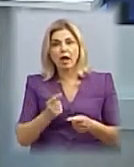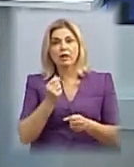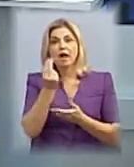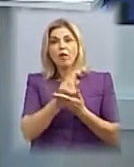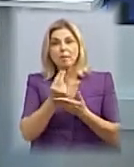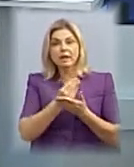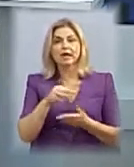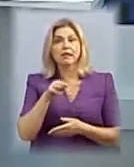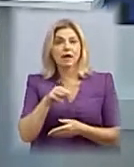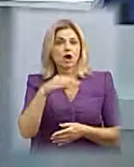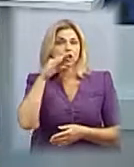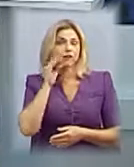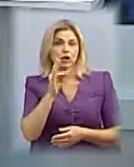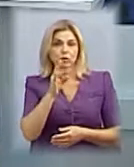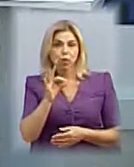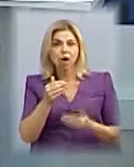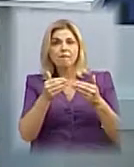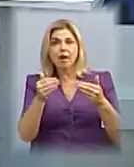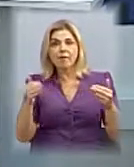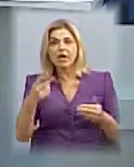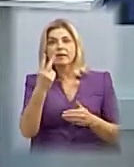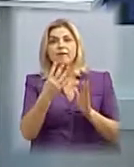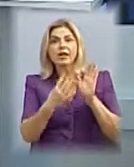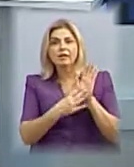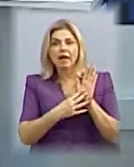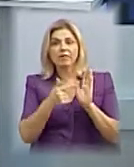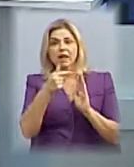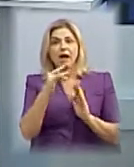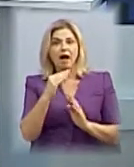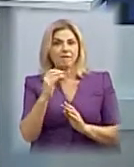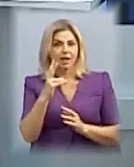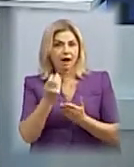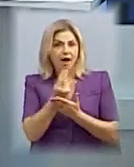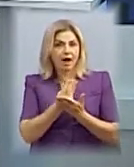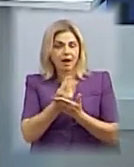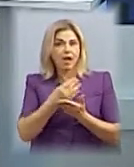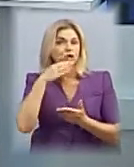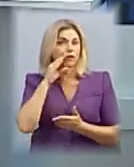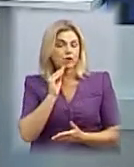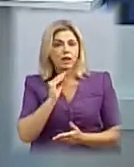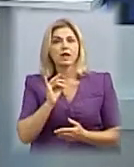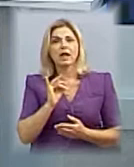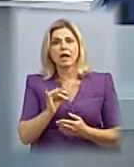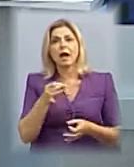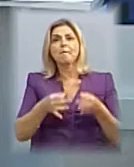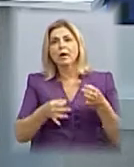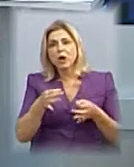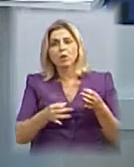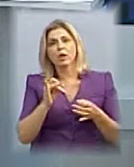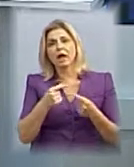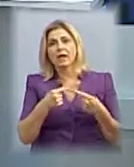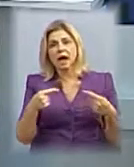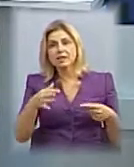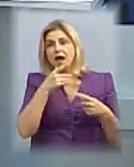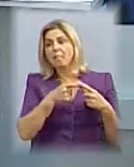Шевченка. Експозиція складається із 29 графік митця. Презентовані пейзажі та портрети різних періодів творчості.